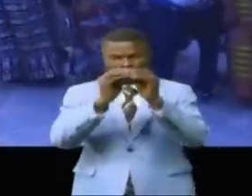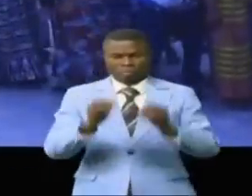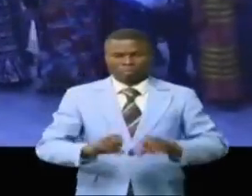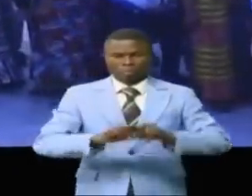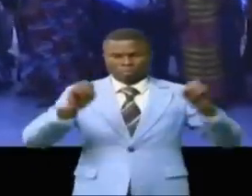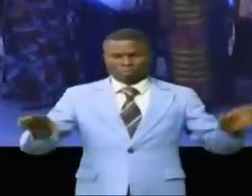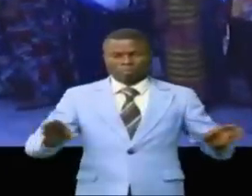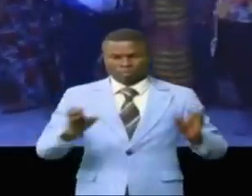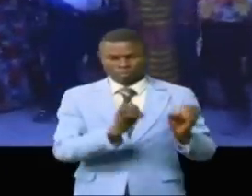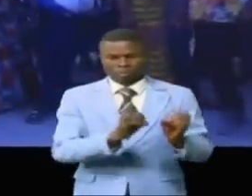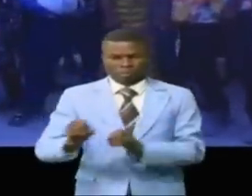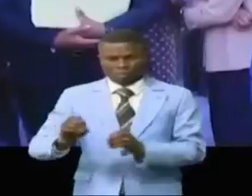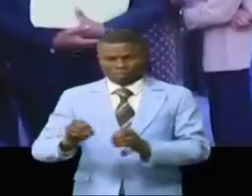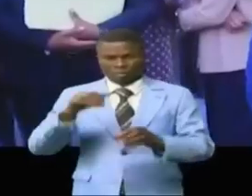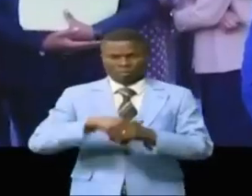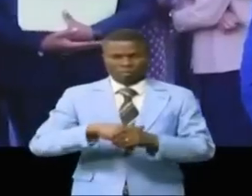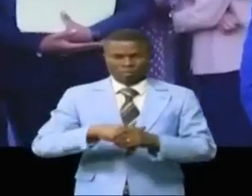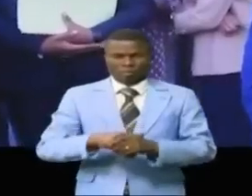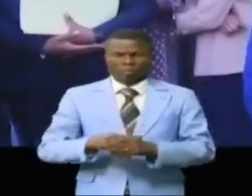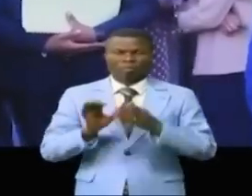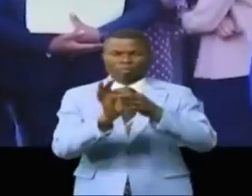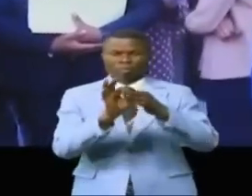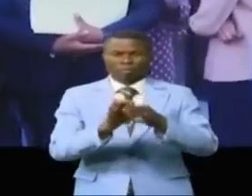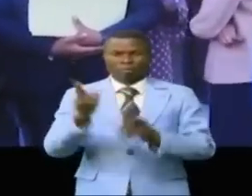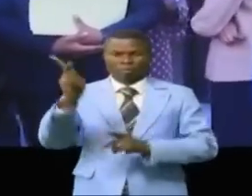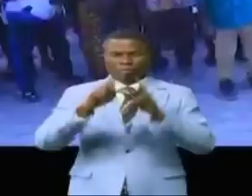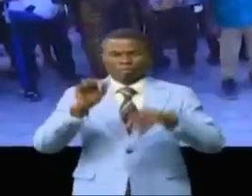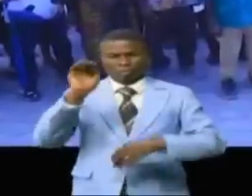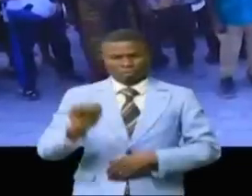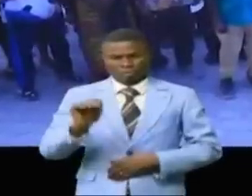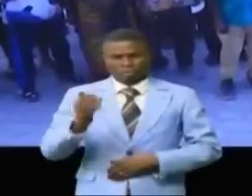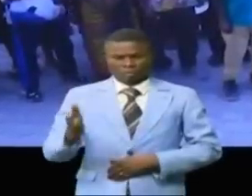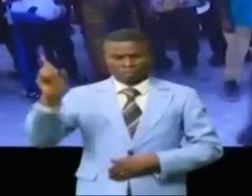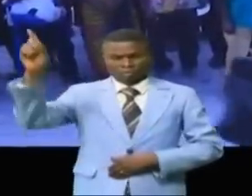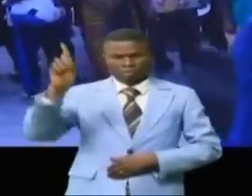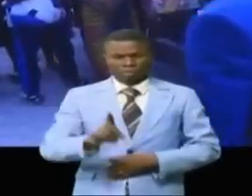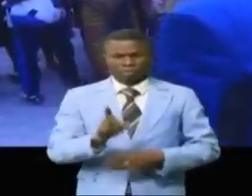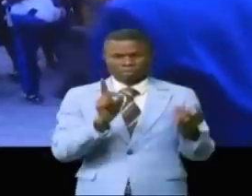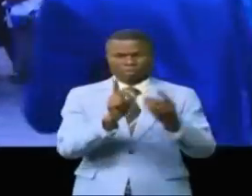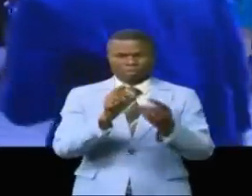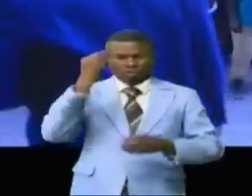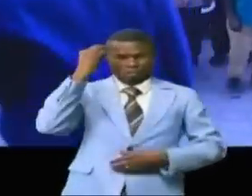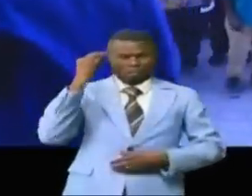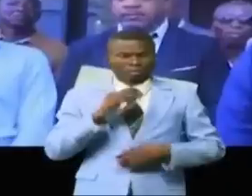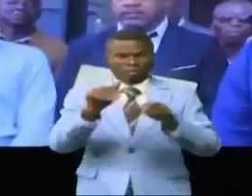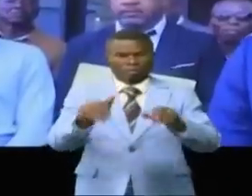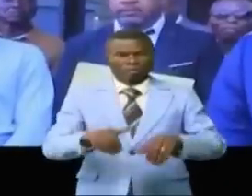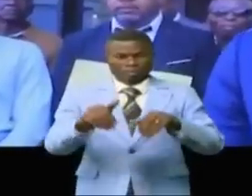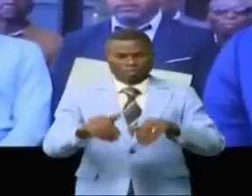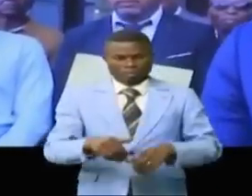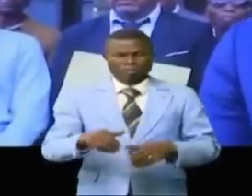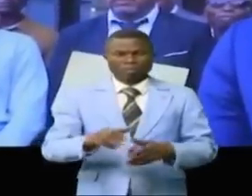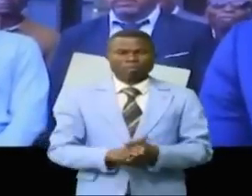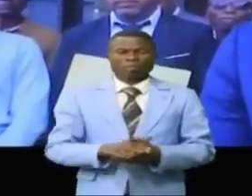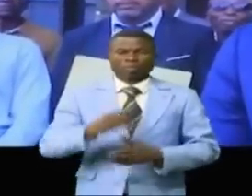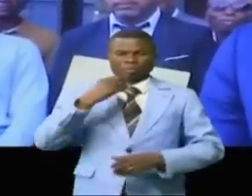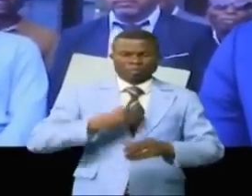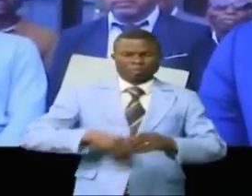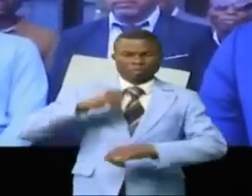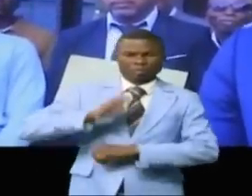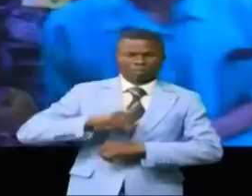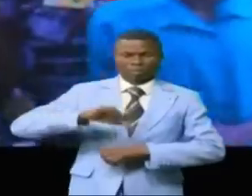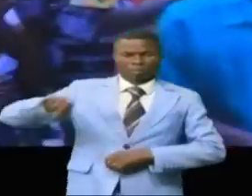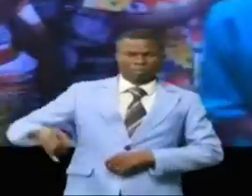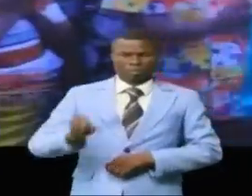50 organisés autour de la coopérative des peuples autochtones sont venus à la rencontre du ministre de l'Agriculture, Maître José Mpanda Kabangu,